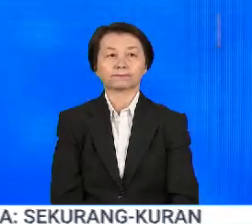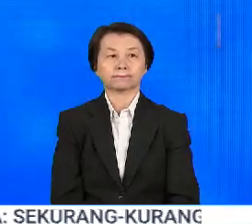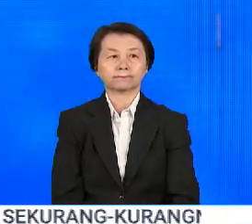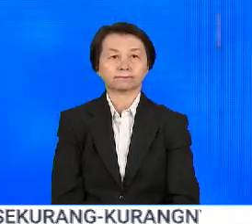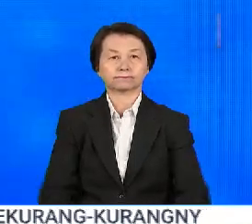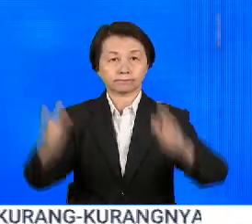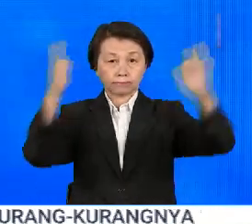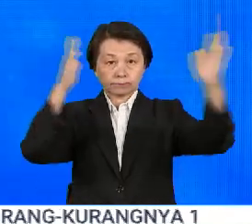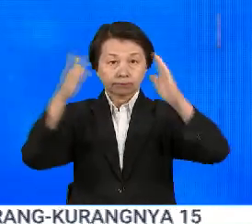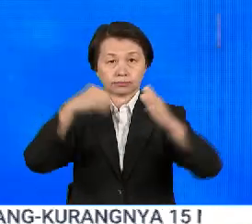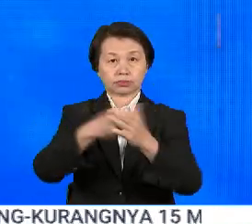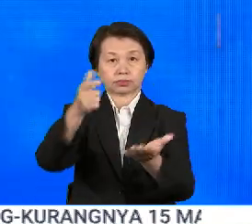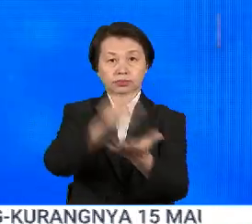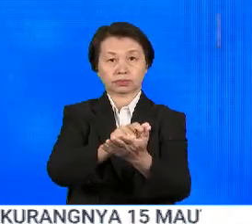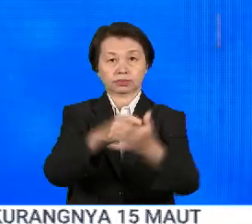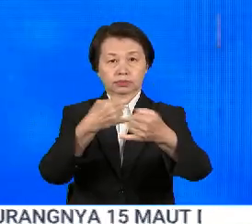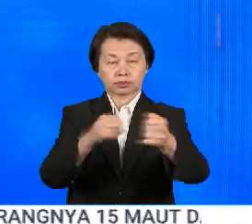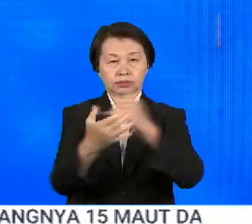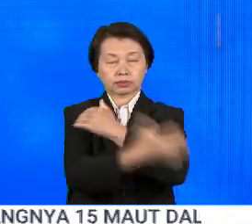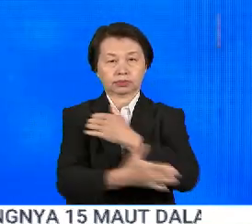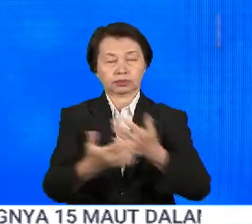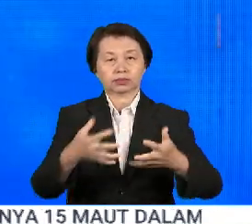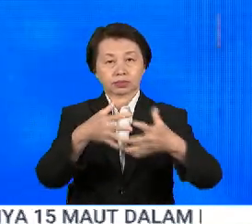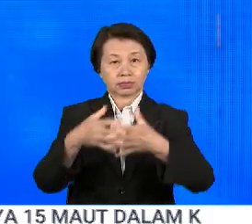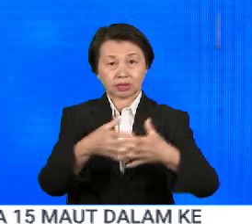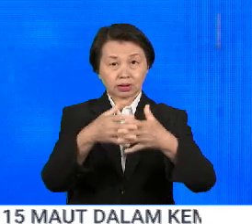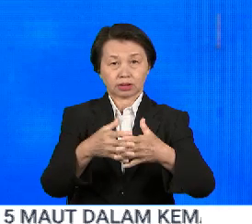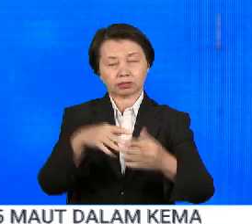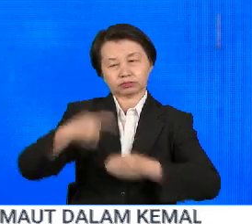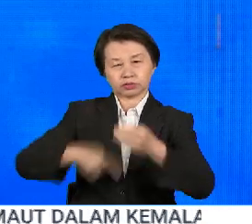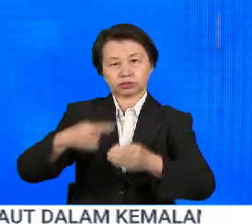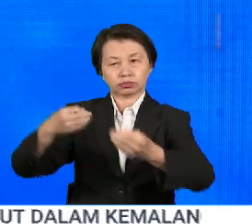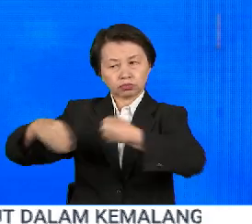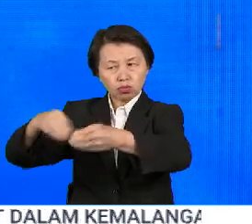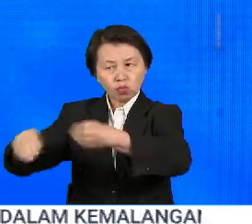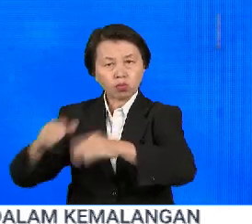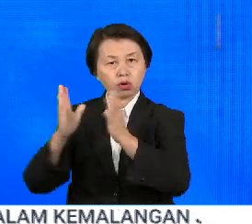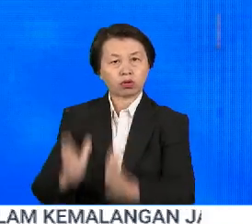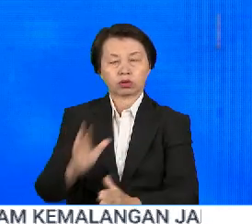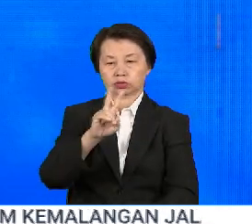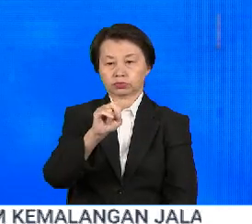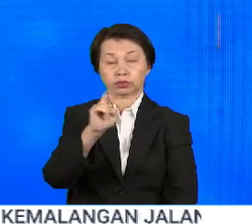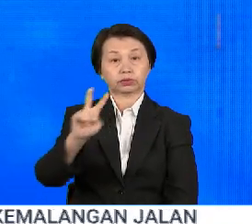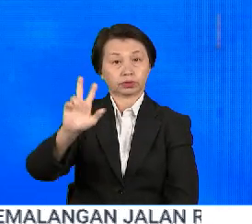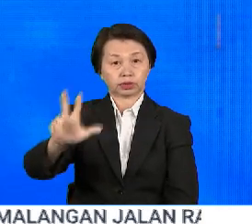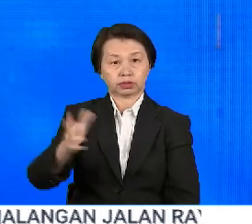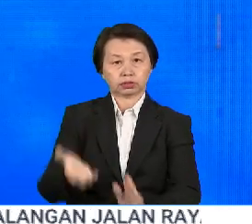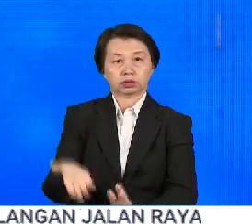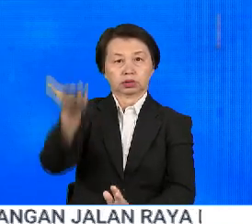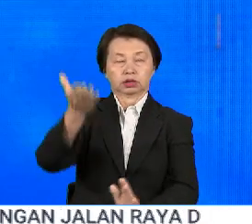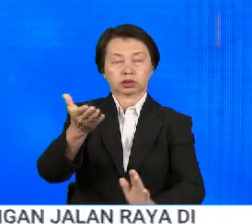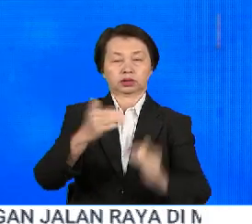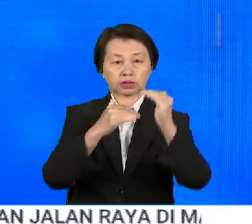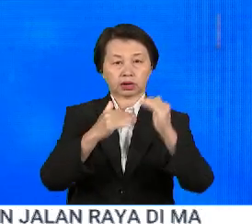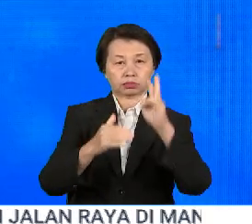Kedudukan Malaysia dalam laporan Jabatan Negara Amerika Syarikat JNAS mengenai pemerdagangan orang 2023 naik ke tahap